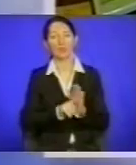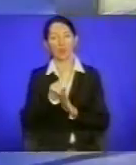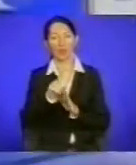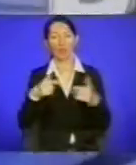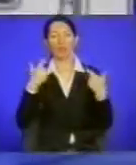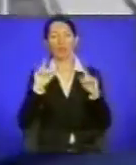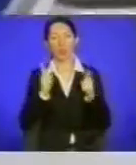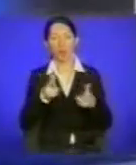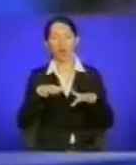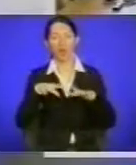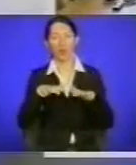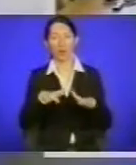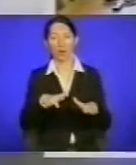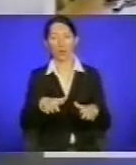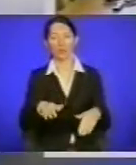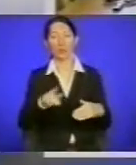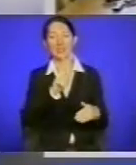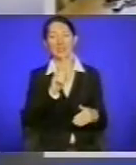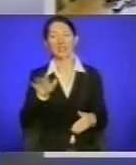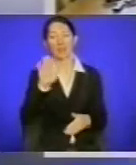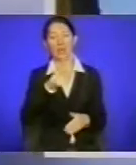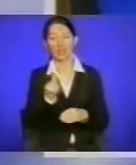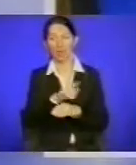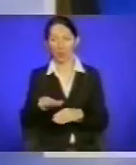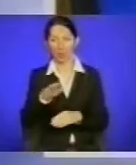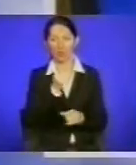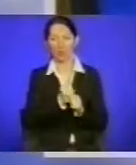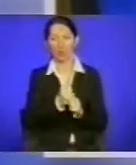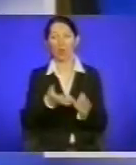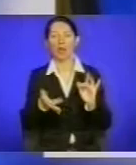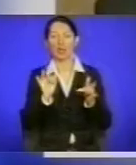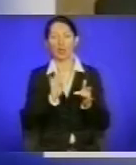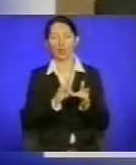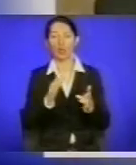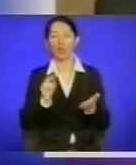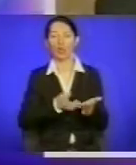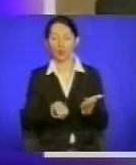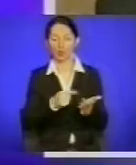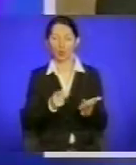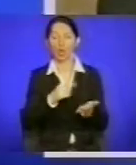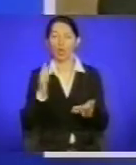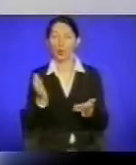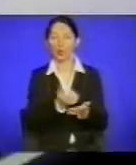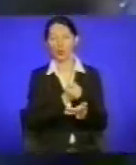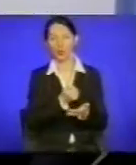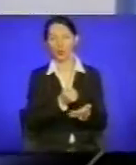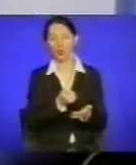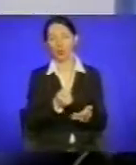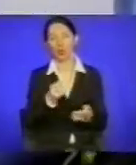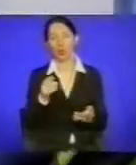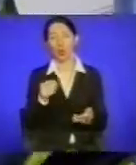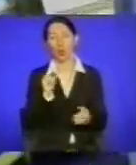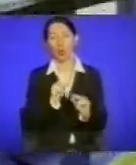кампанія. З вересня на Тернопільщині запрацює електронний журнал успішності учнів.